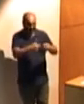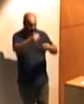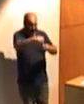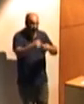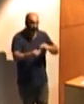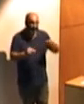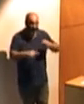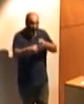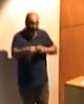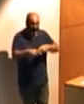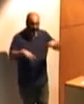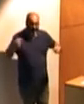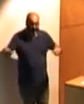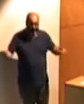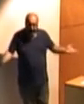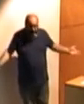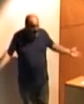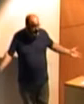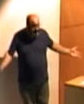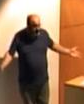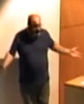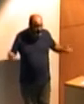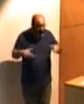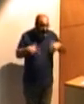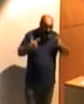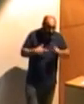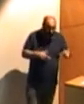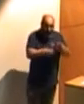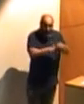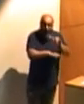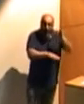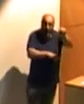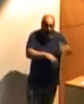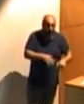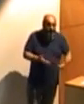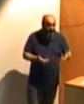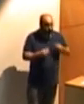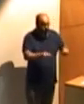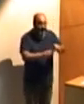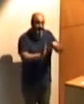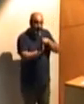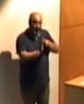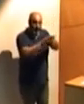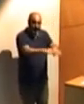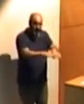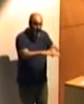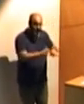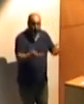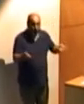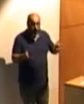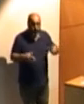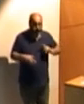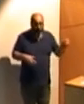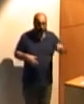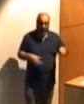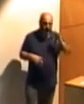dns qui sont vivants est ce qu'on pourra les protégés longtemps faut-il leur donner un statut ou faut-il au contraire faire en sorte qu'ils